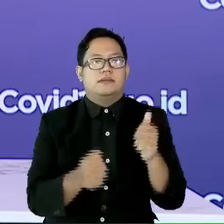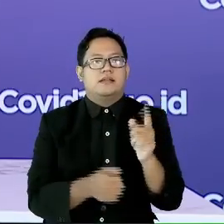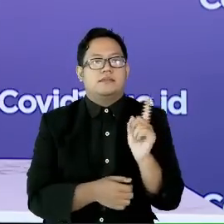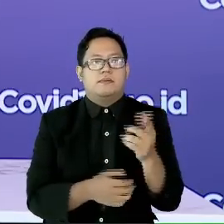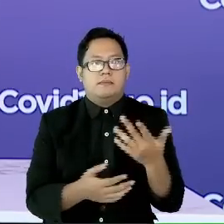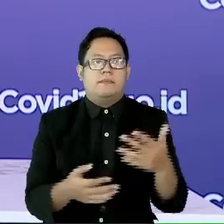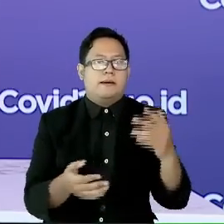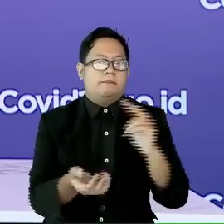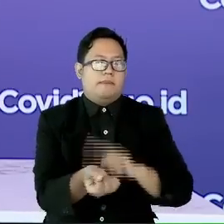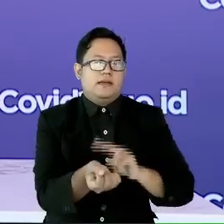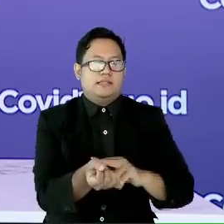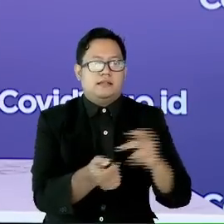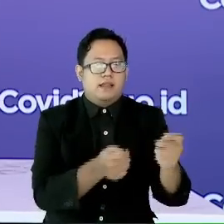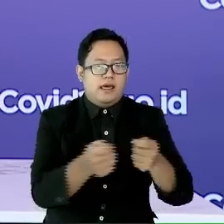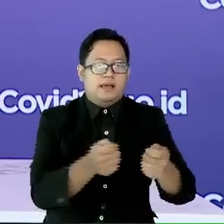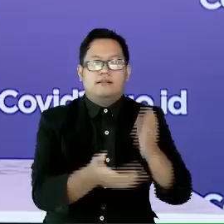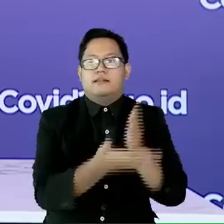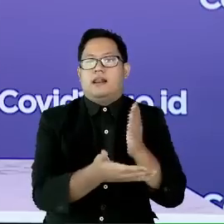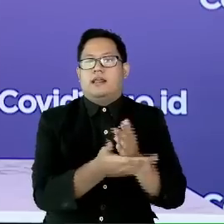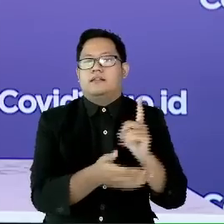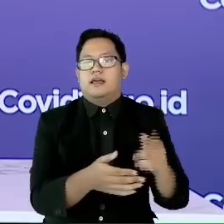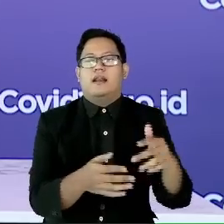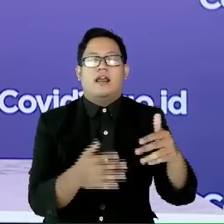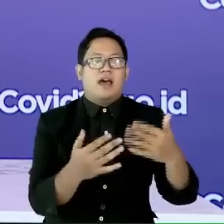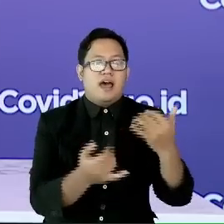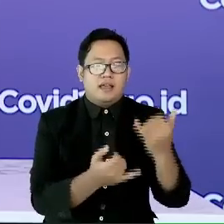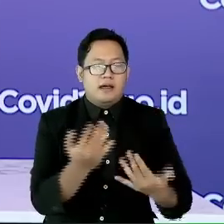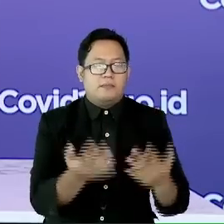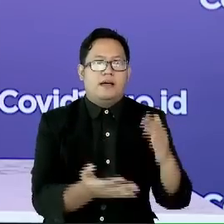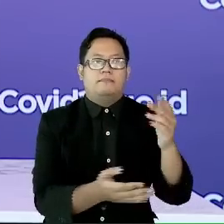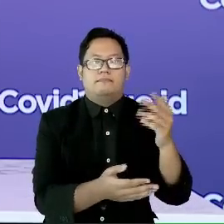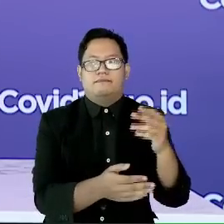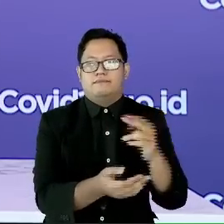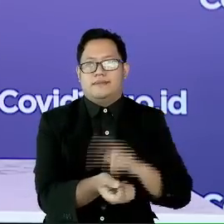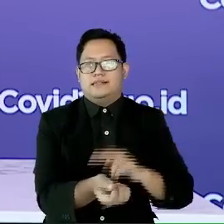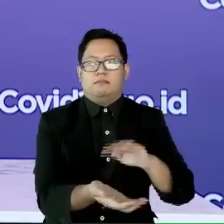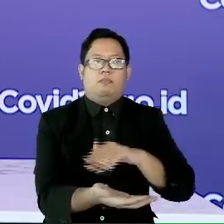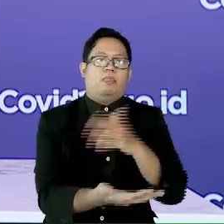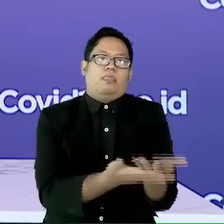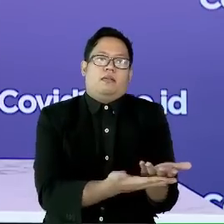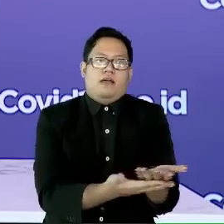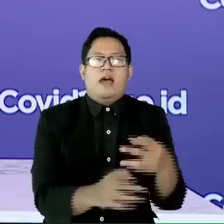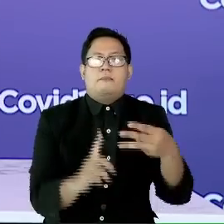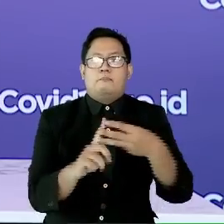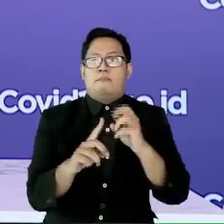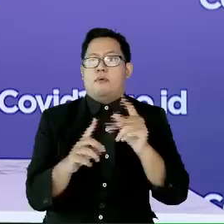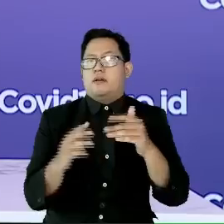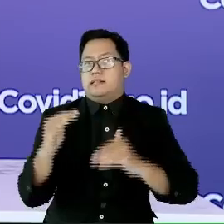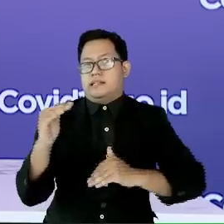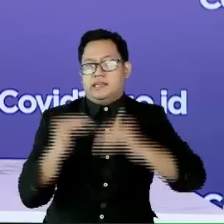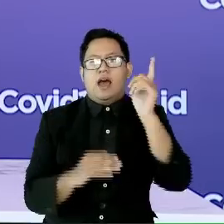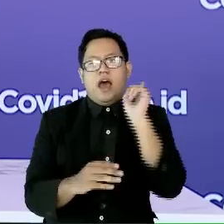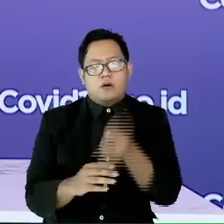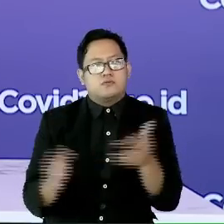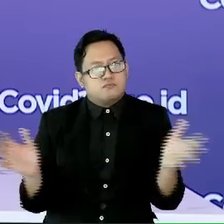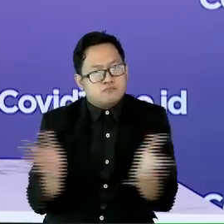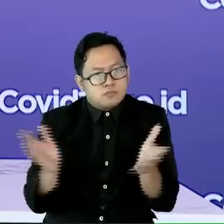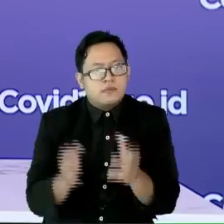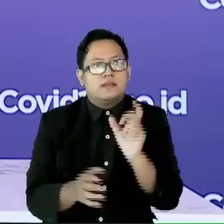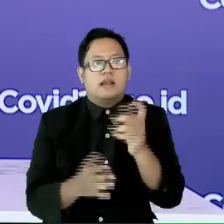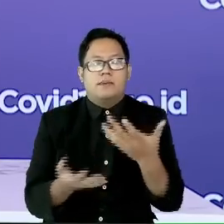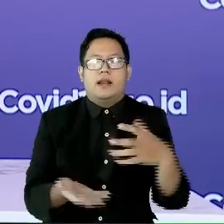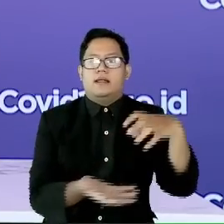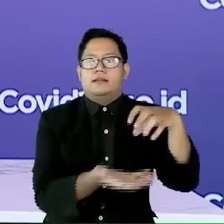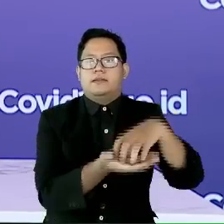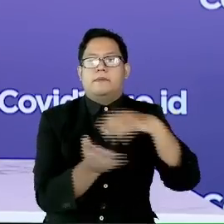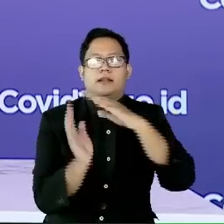terlambat ditangani dan meningkatkan kematian. Untuk itu, bor yang tinggi perlu segera ditekan dengan mengkonversi tempat tidur